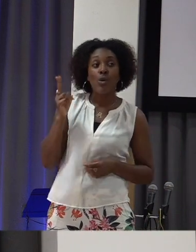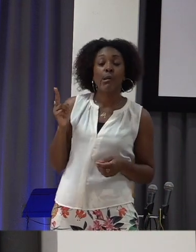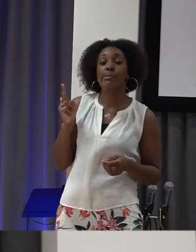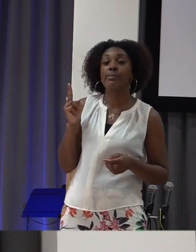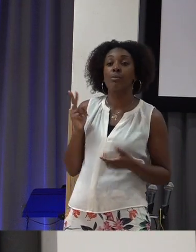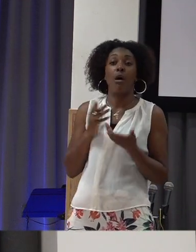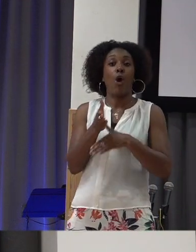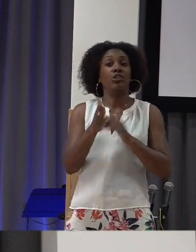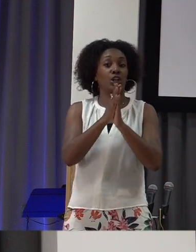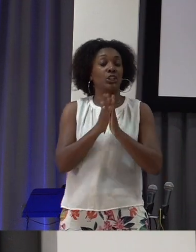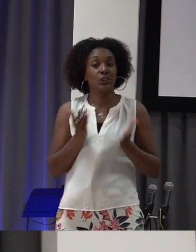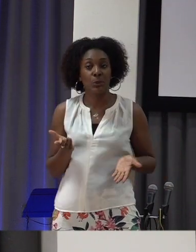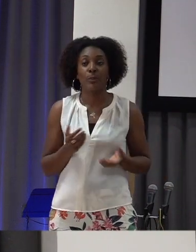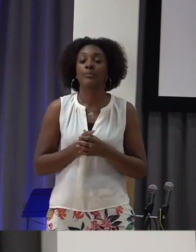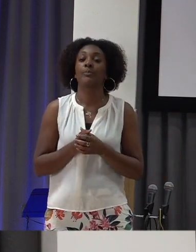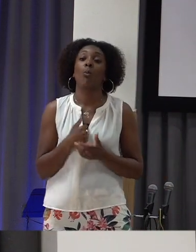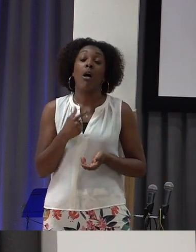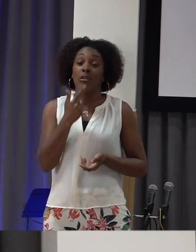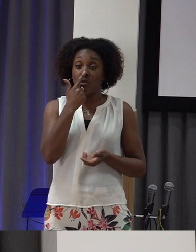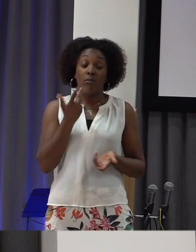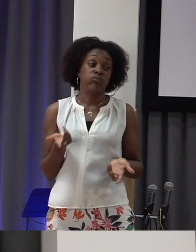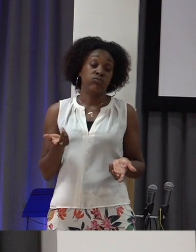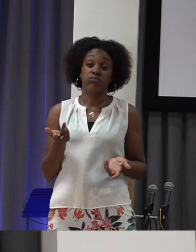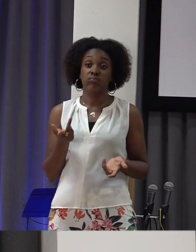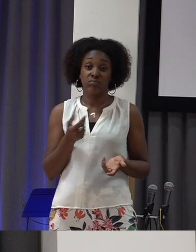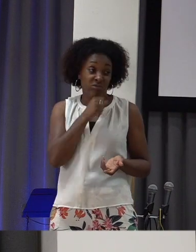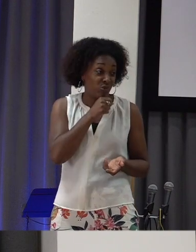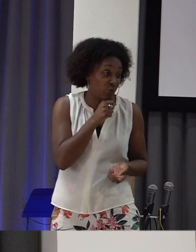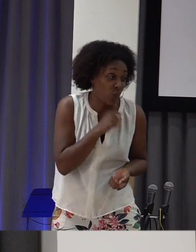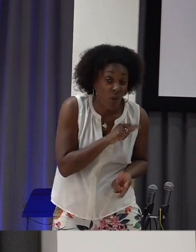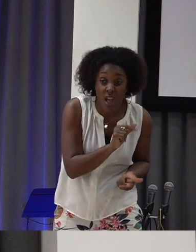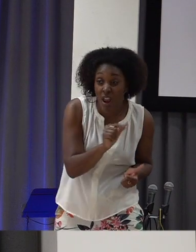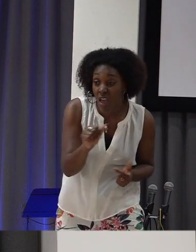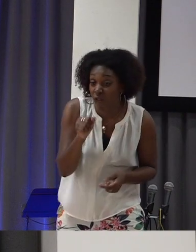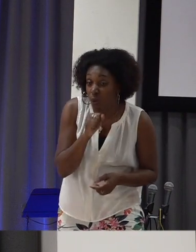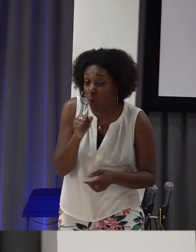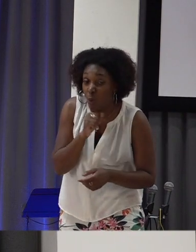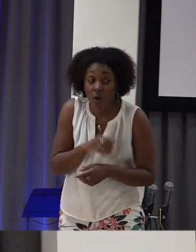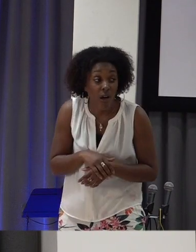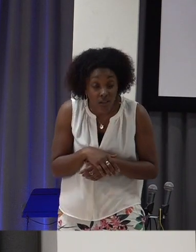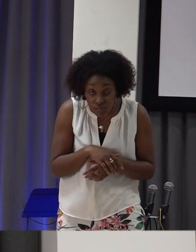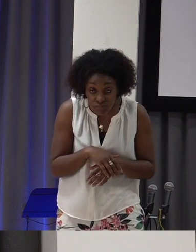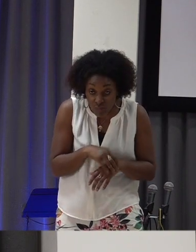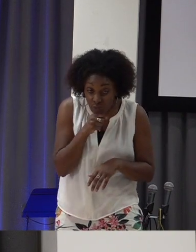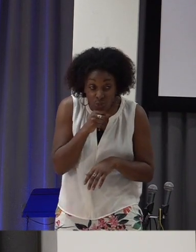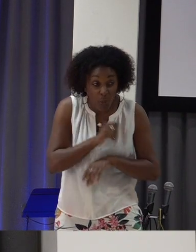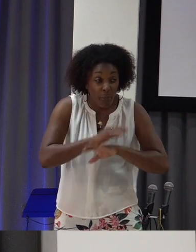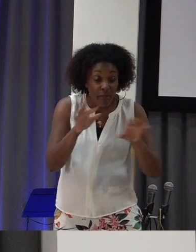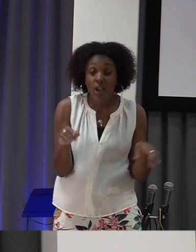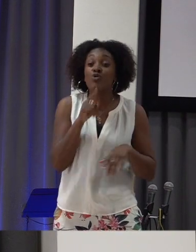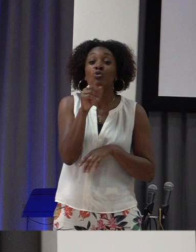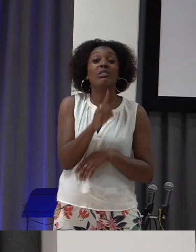chapeau. Et je me suis dit, j'ai vu que des personnes âgées, là. C'était un dimanche.